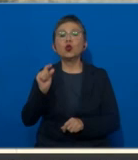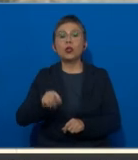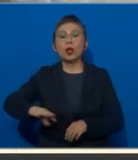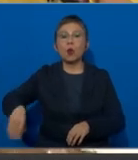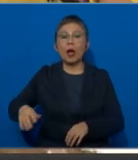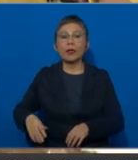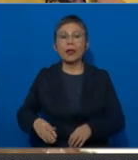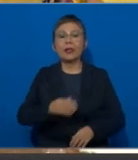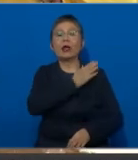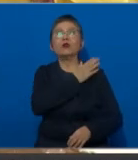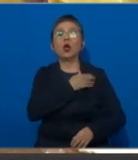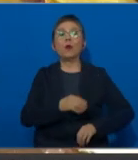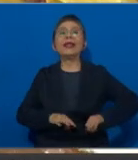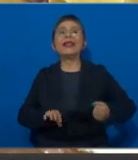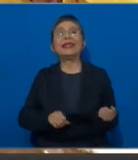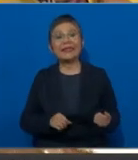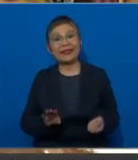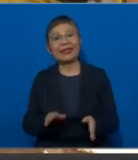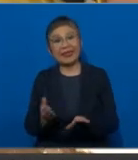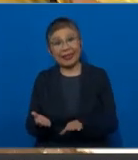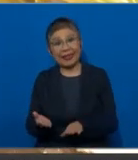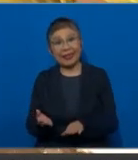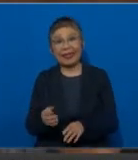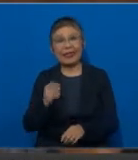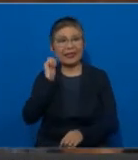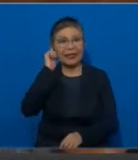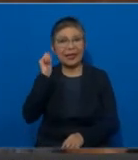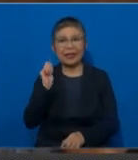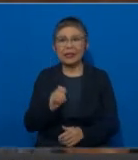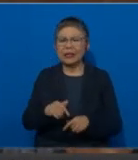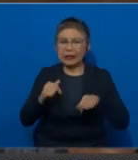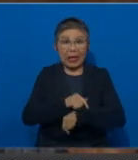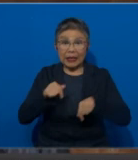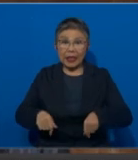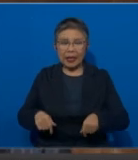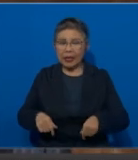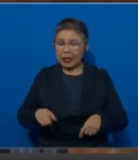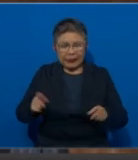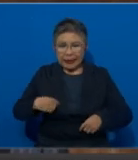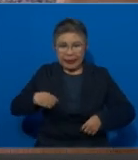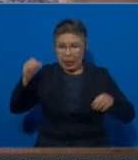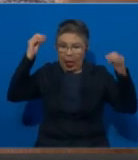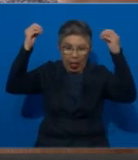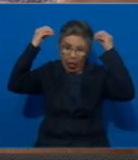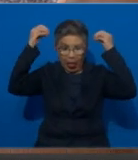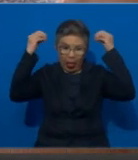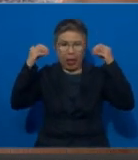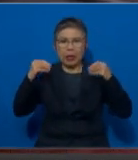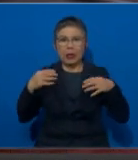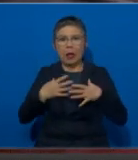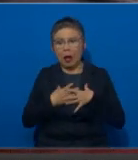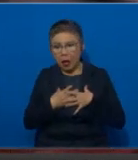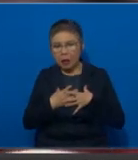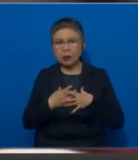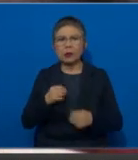oleh sang istri. Hal inilah yang menjadi pukulan berat Nawi, hingga membuatnya seperti orang gila. Pada saat titik paling rendah inilah,